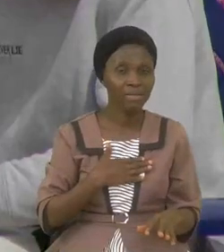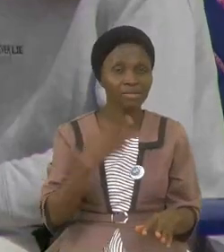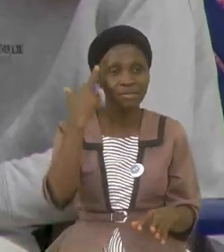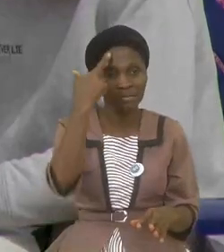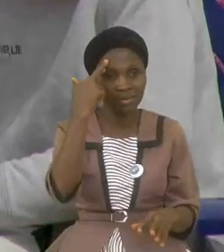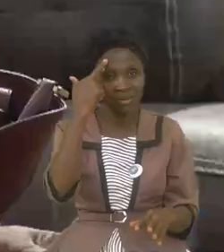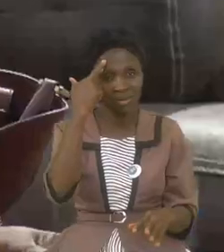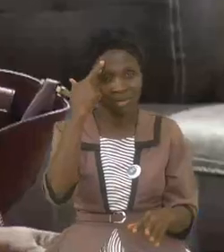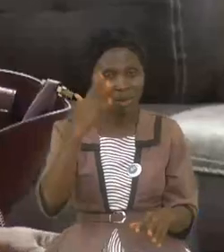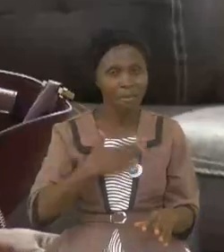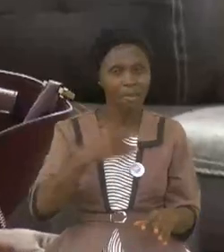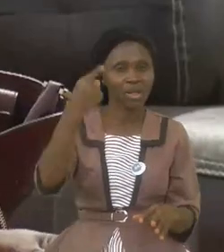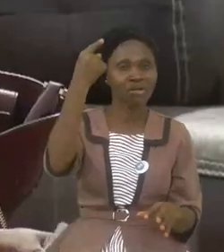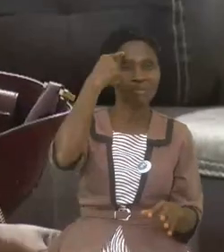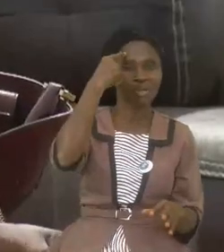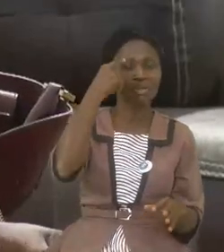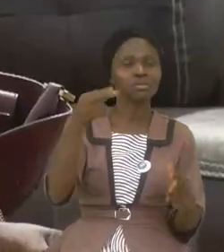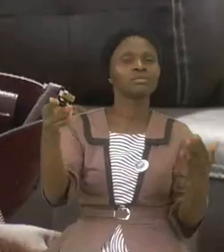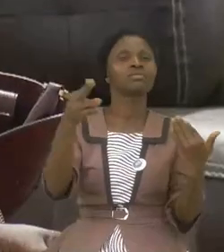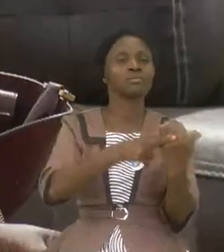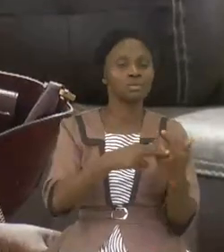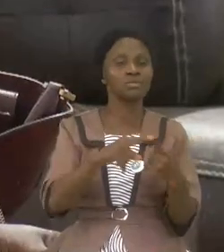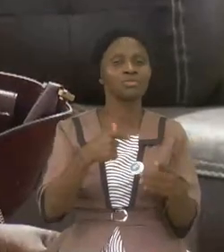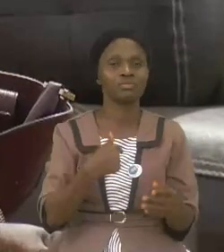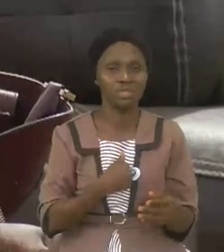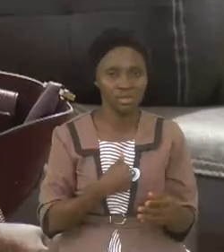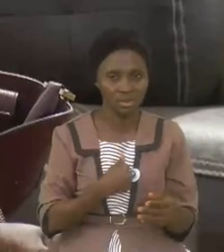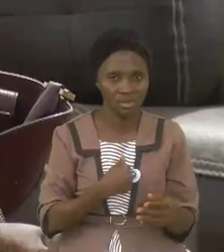ce temps, la raison,